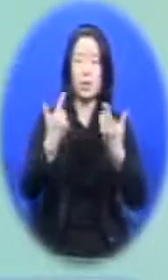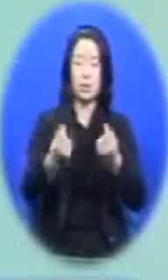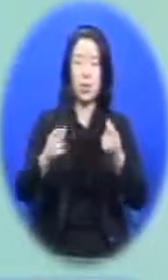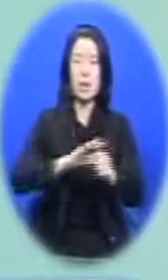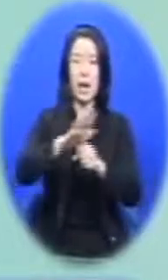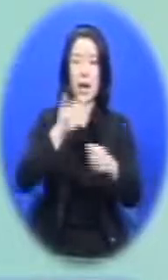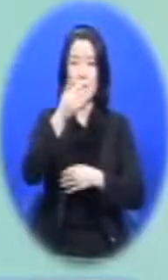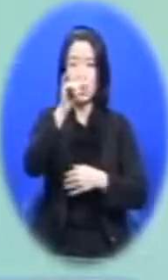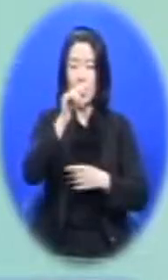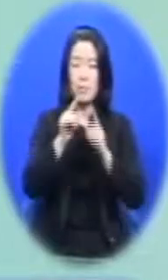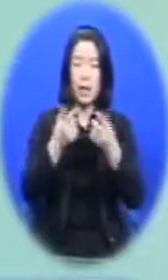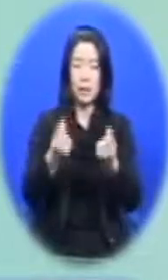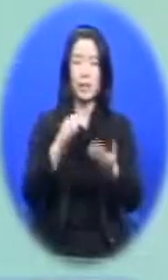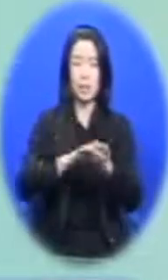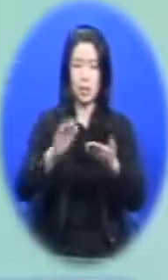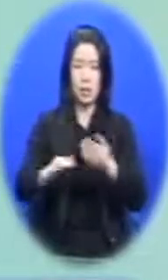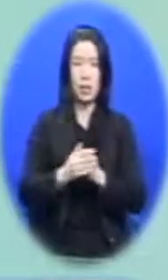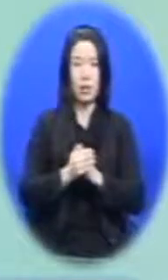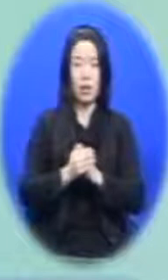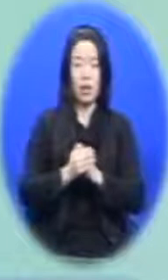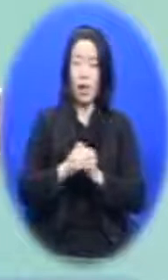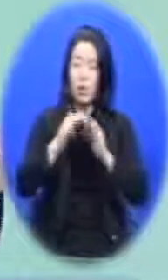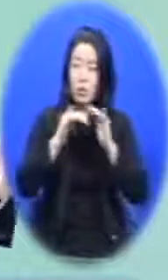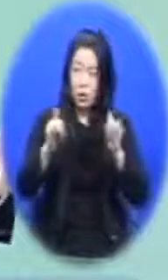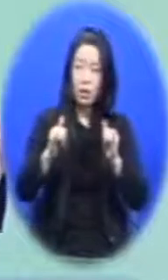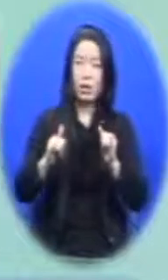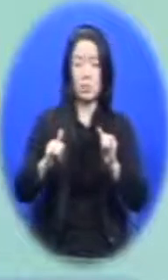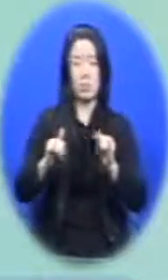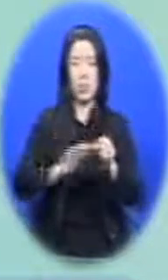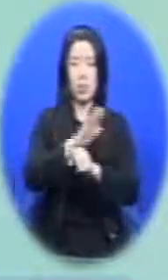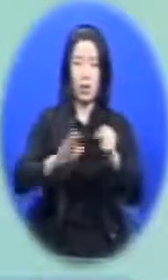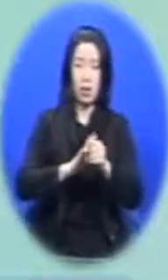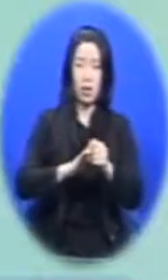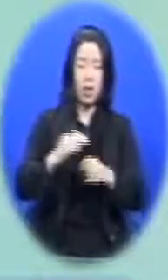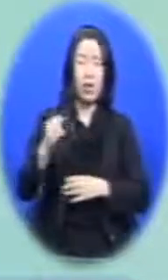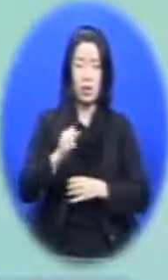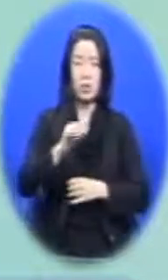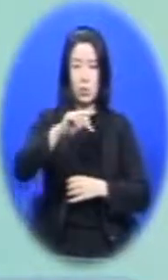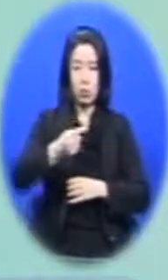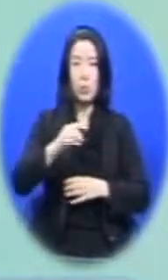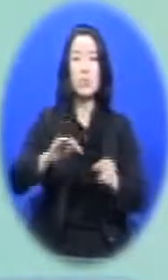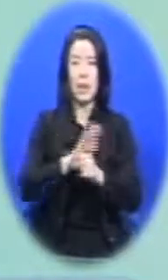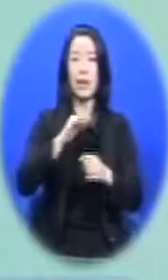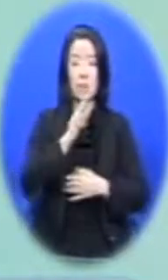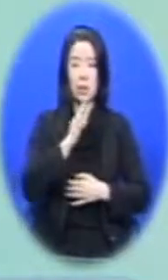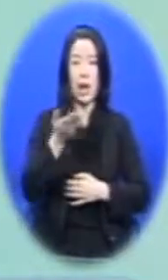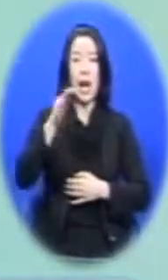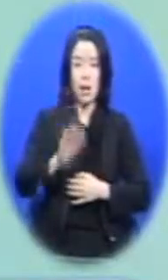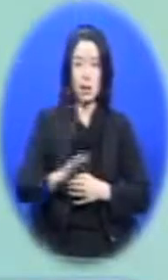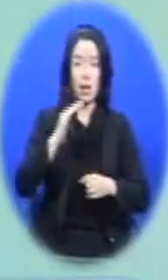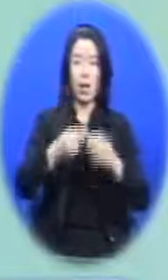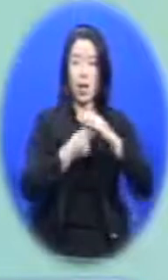사랑한다는 말씀입니다. 뭐 사람의 사랑으로도 사랑하면 사랑이죠, 뭐. 그죠?